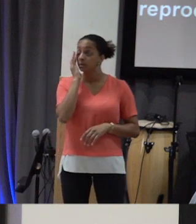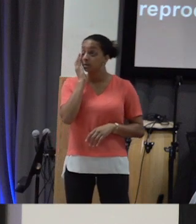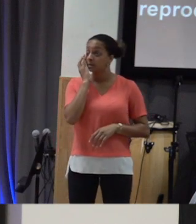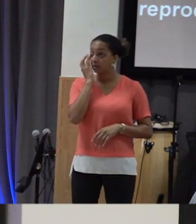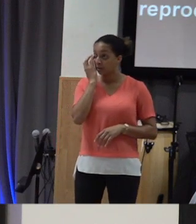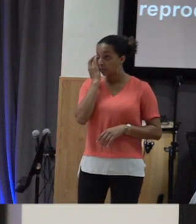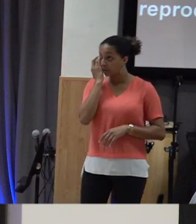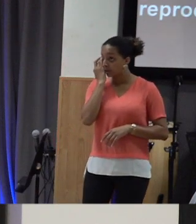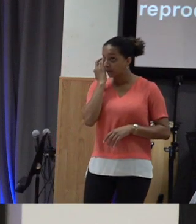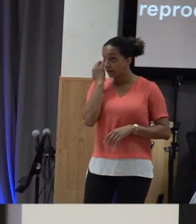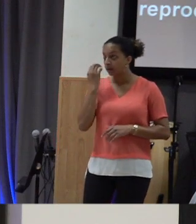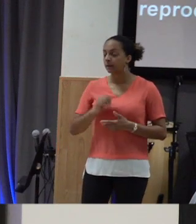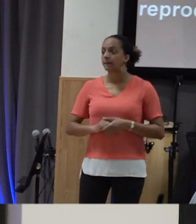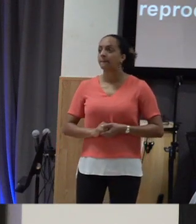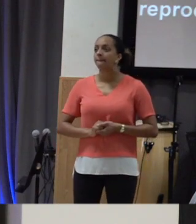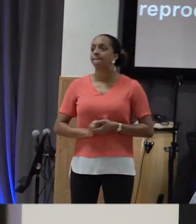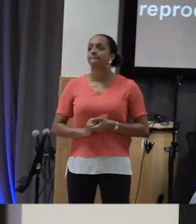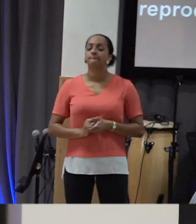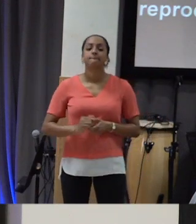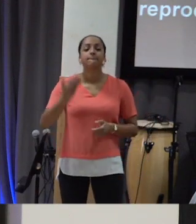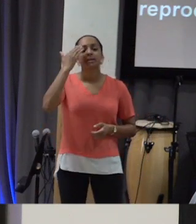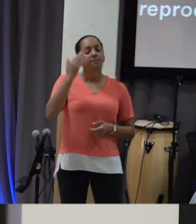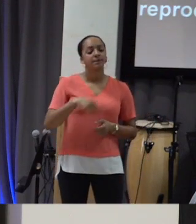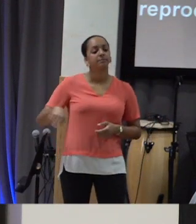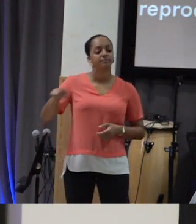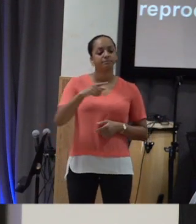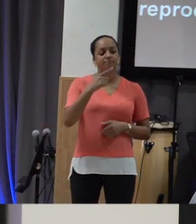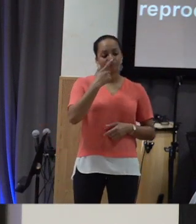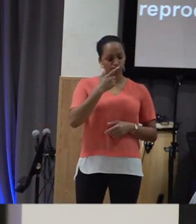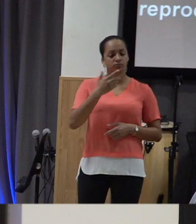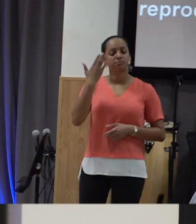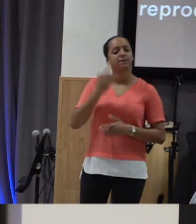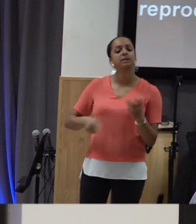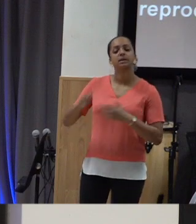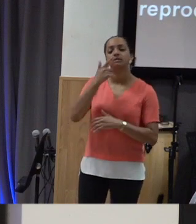Si quelqu'un d'entre vous manque de sagesse, qu'il la demande à Dieu.